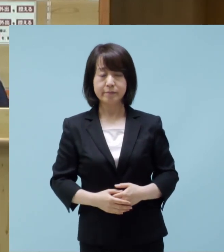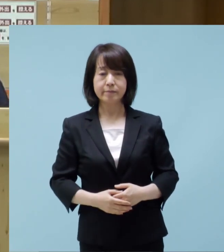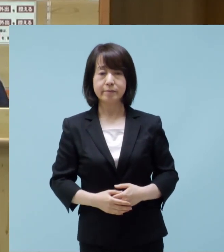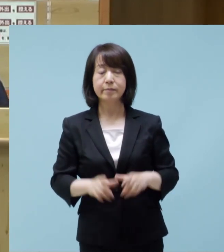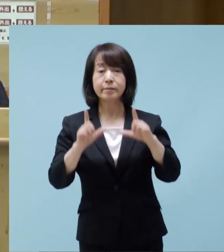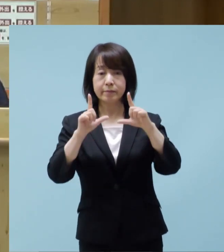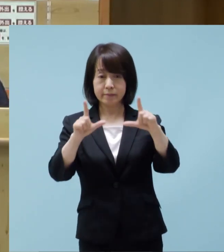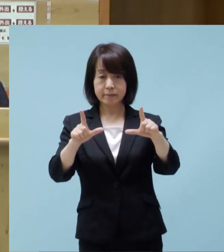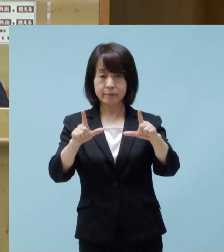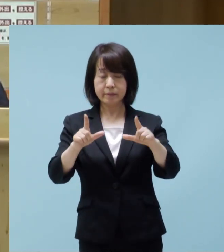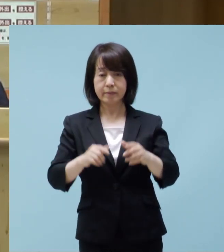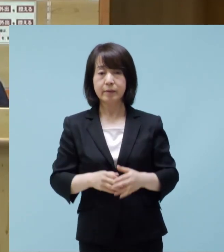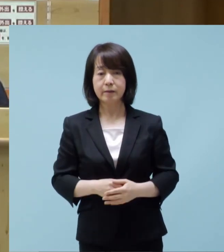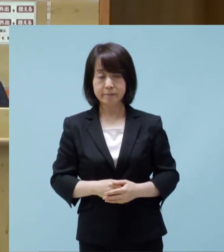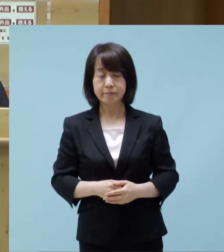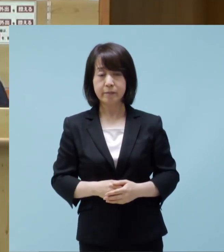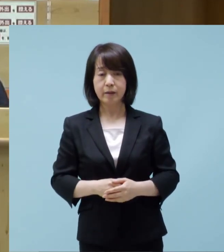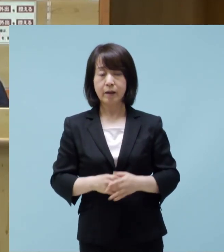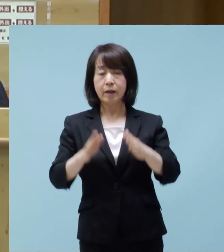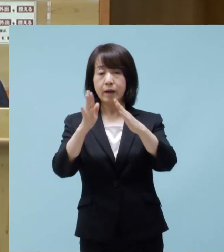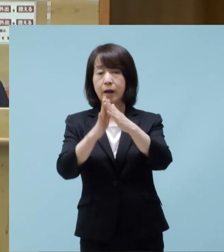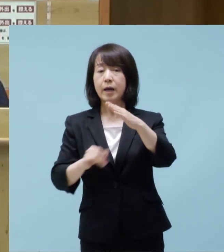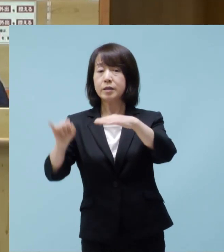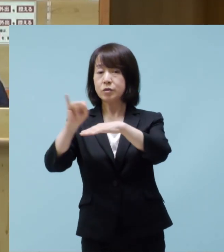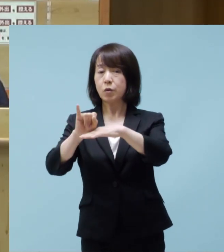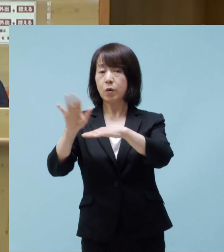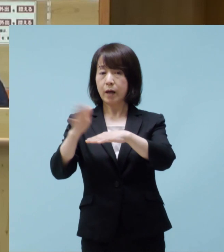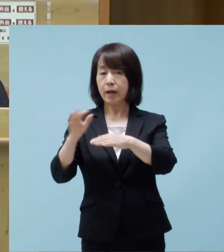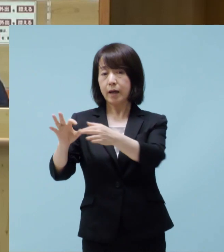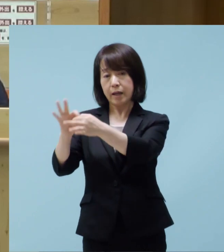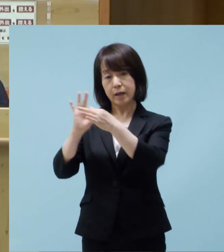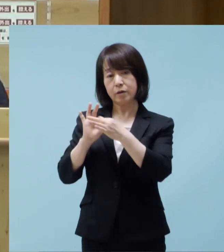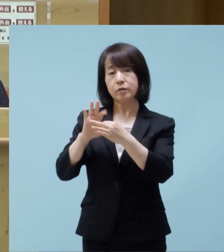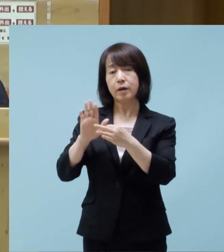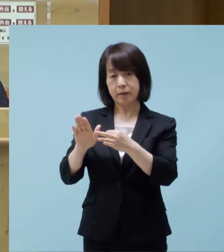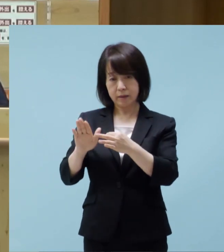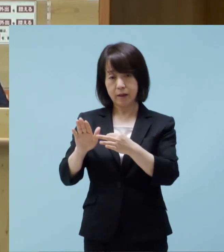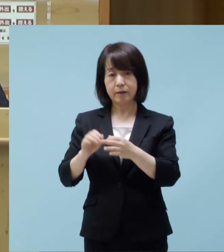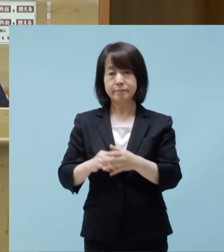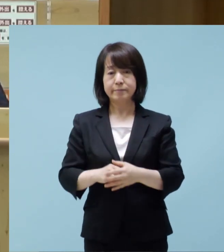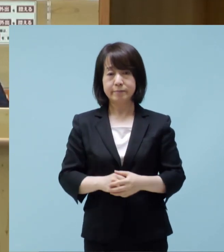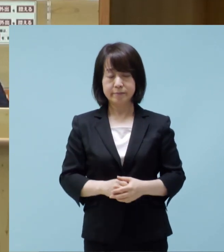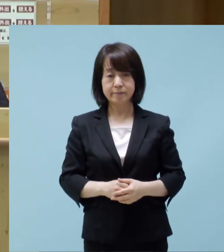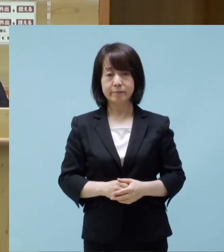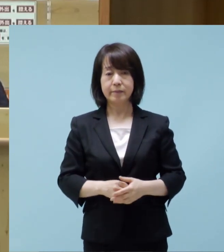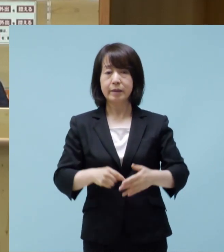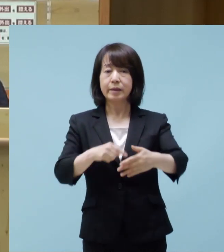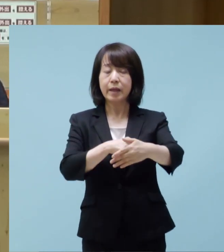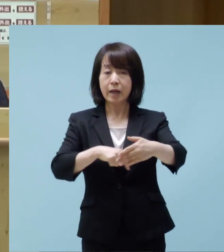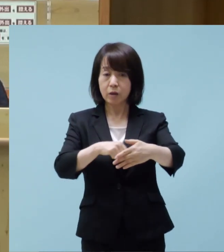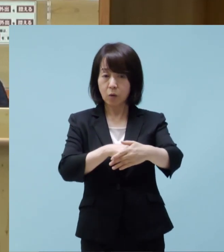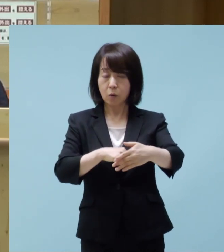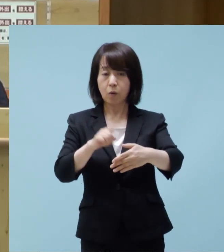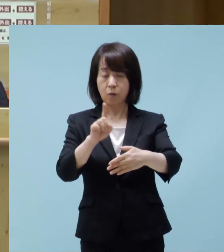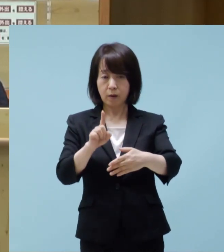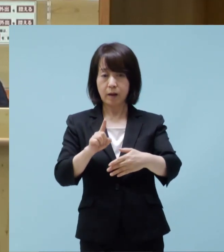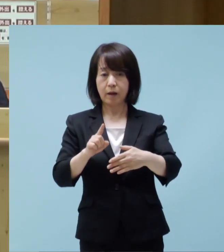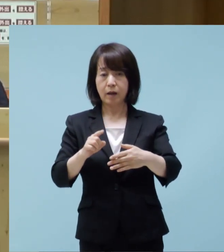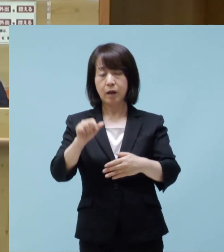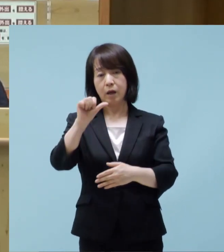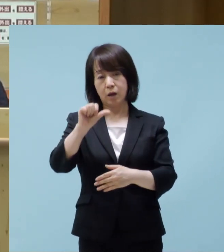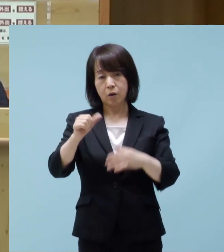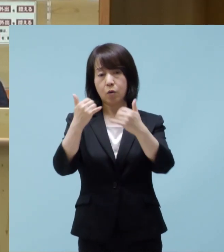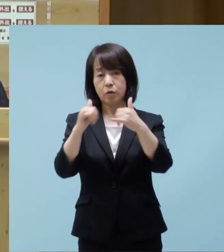連絡確かに来ました。で、内容はこの、5者協議ですか、そういったものの中でです